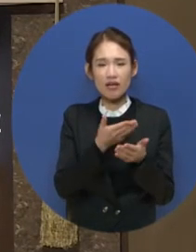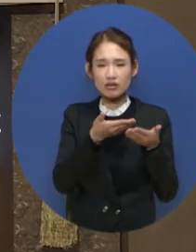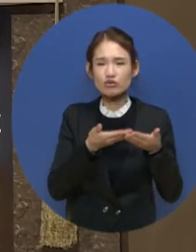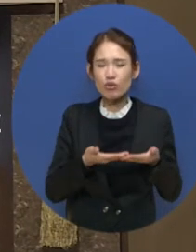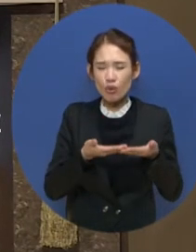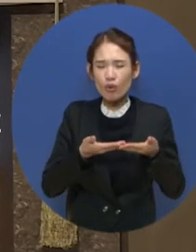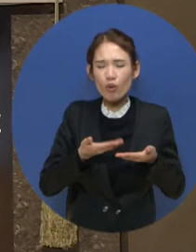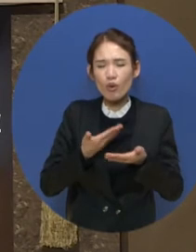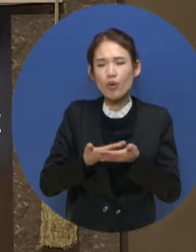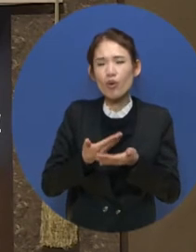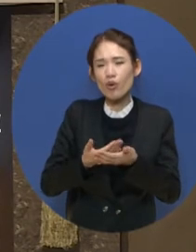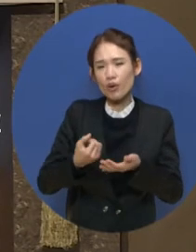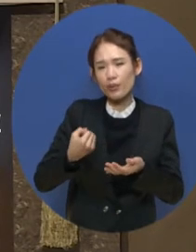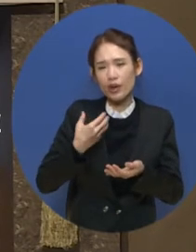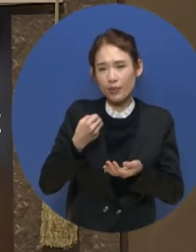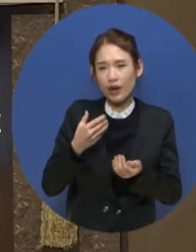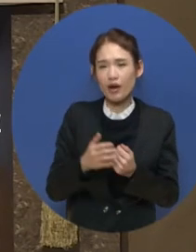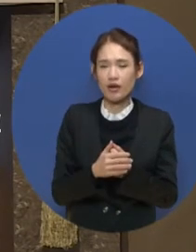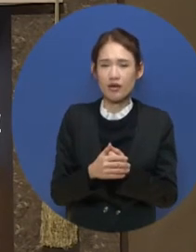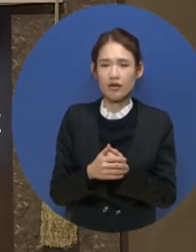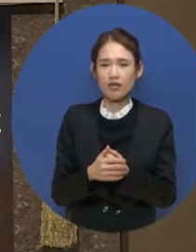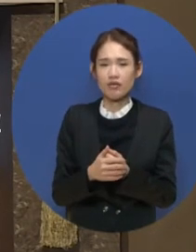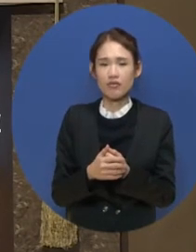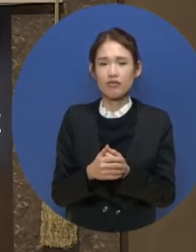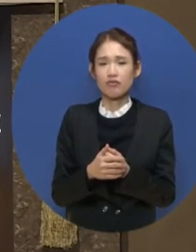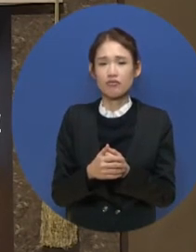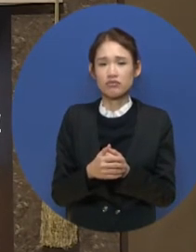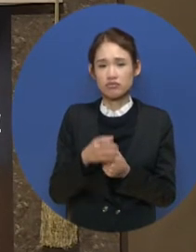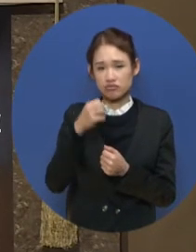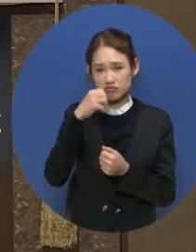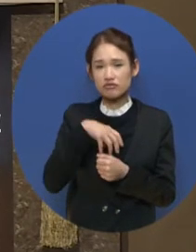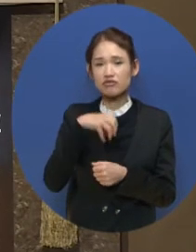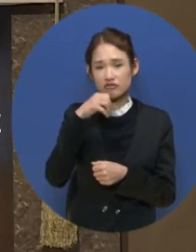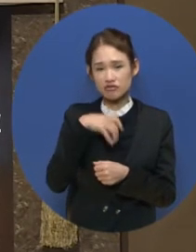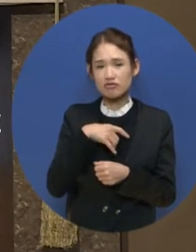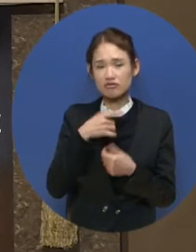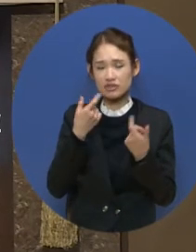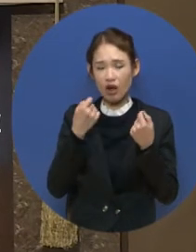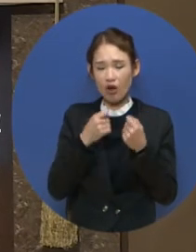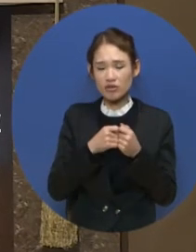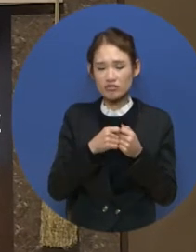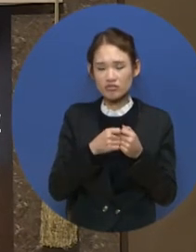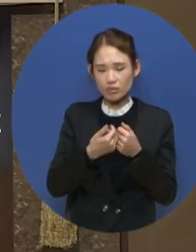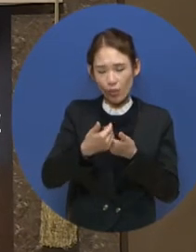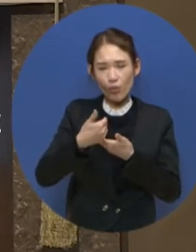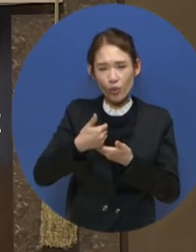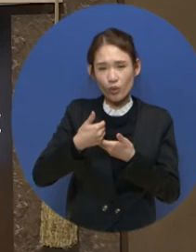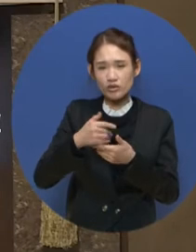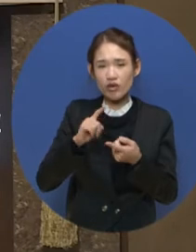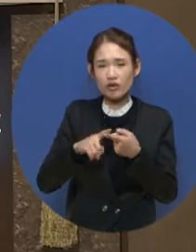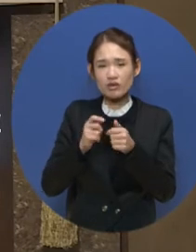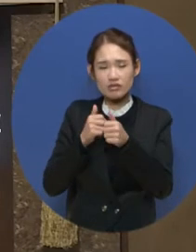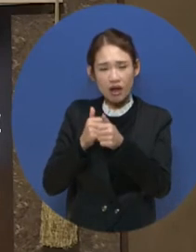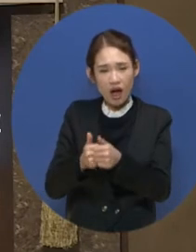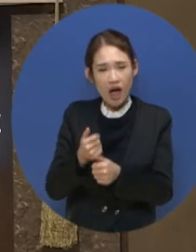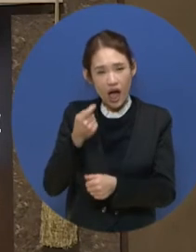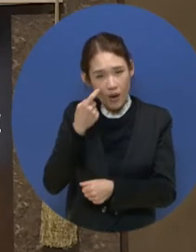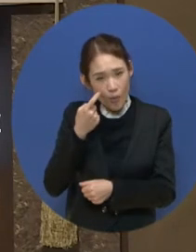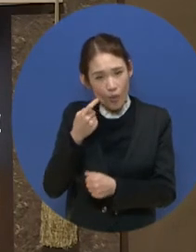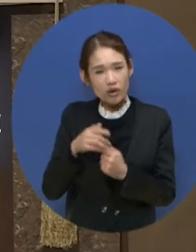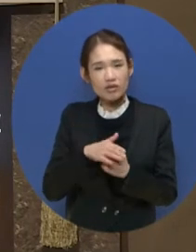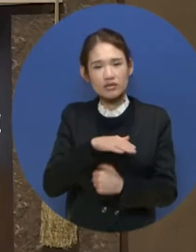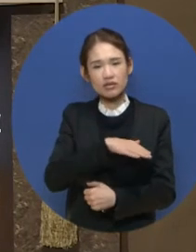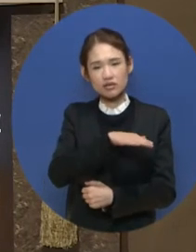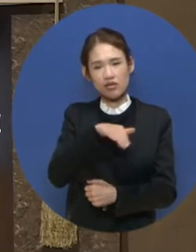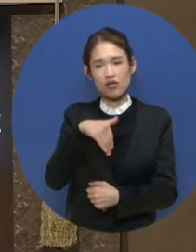즐 수 없느냐 5 어 그래서 그냥 그런 그 시대적 요청이 나 이런 거에 따라서 하다보니까 예 이제